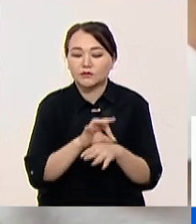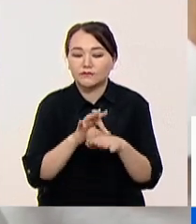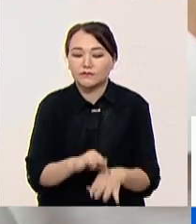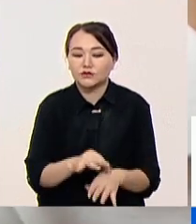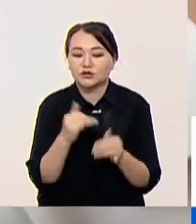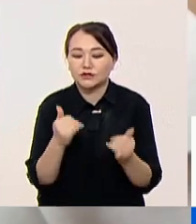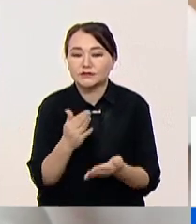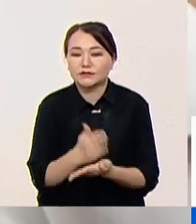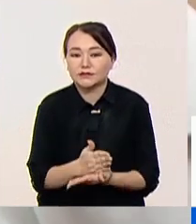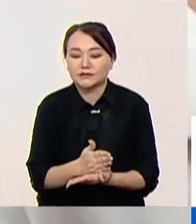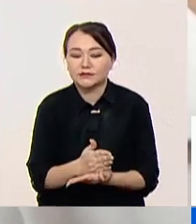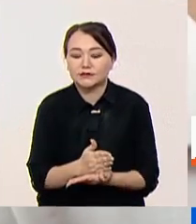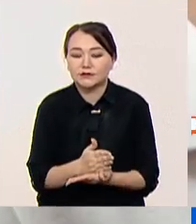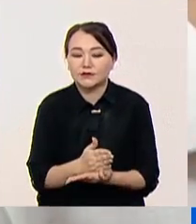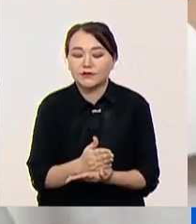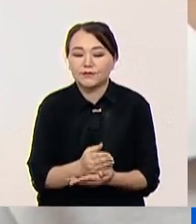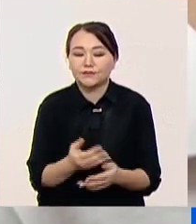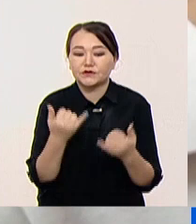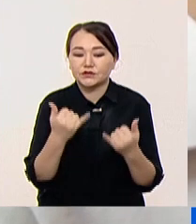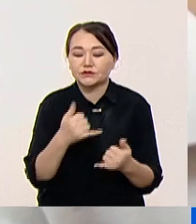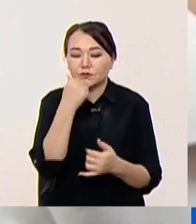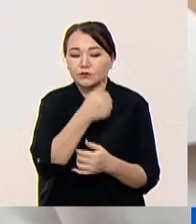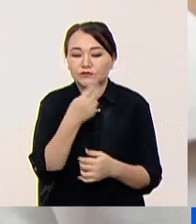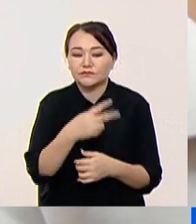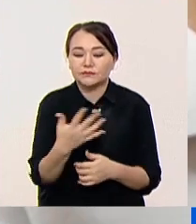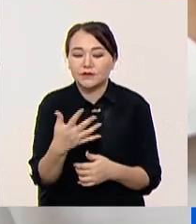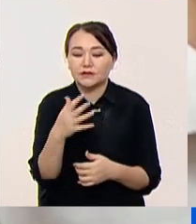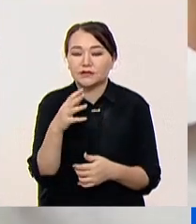жүргізіліп жатыр. Осы